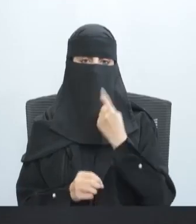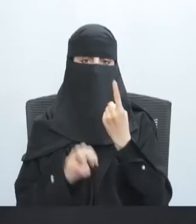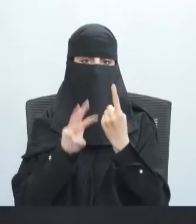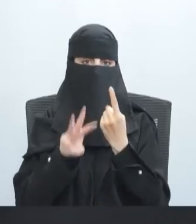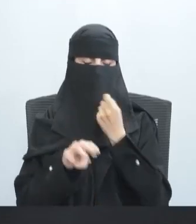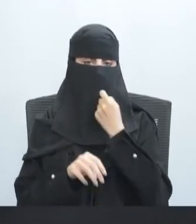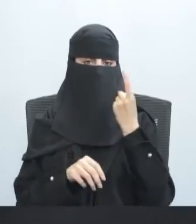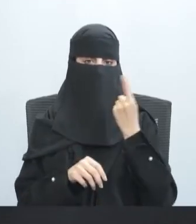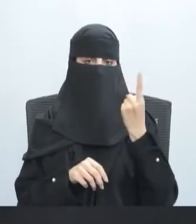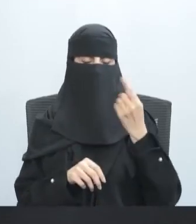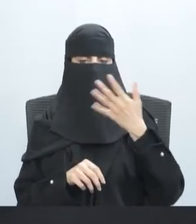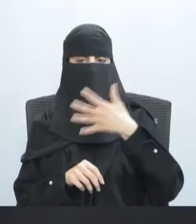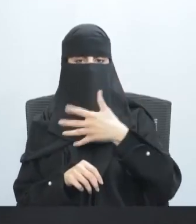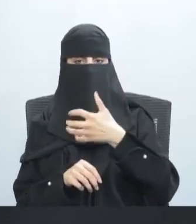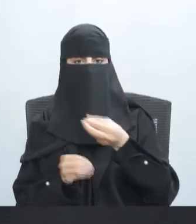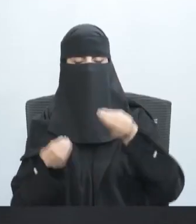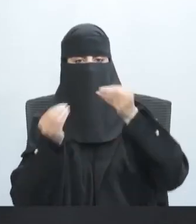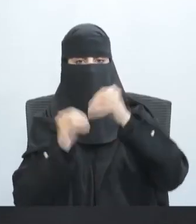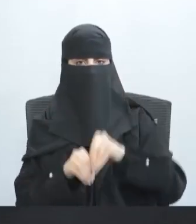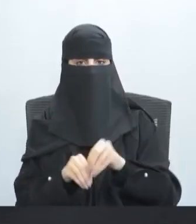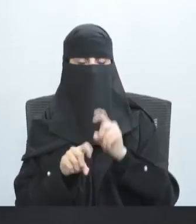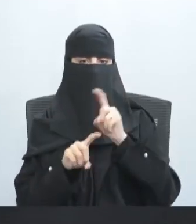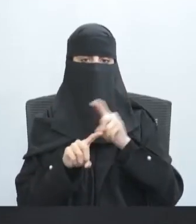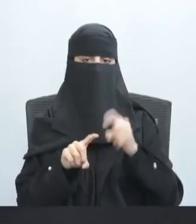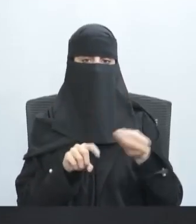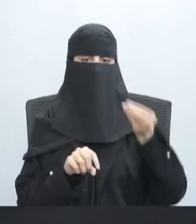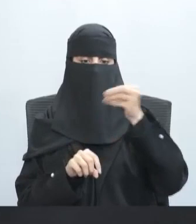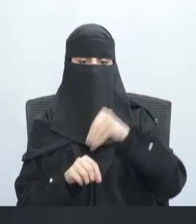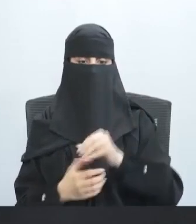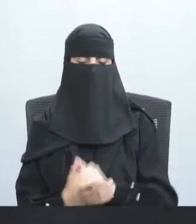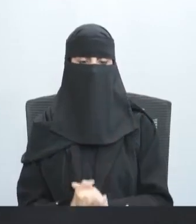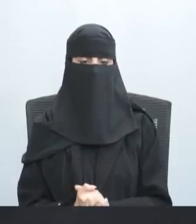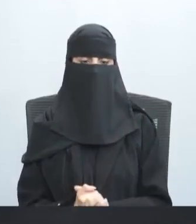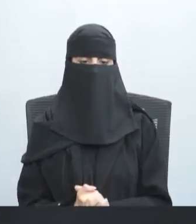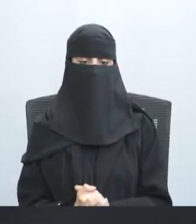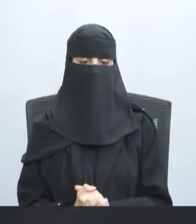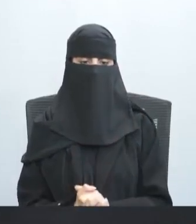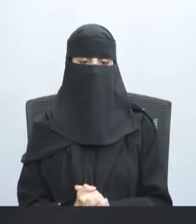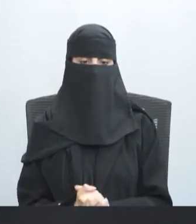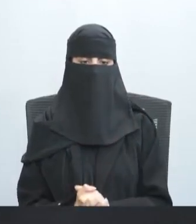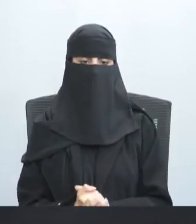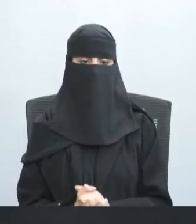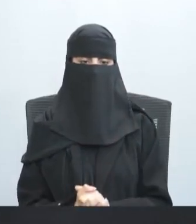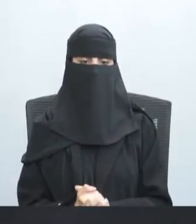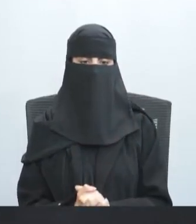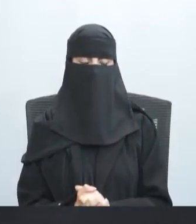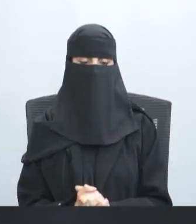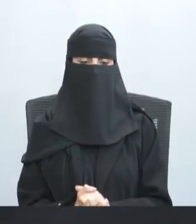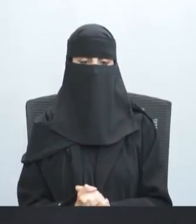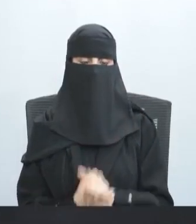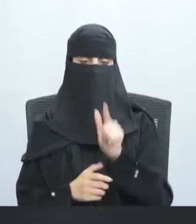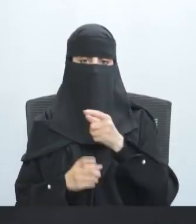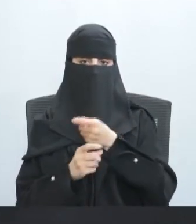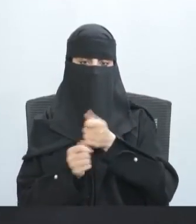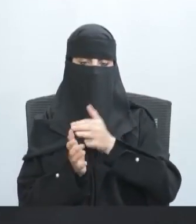الاولى 5% ستضاف الى ال000 وثم تستثمر ايضا اجمالي المبالغ مع الارباح في 5% وهكذا بالتاكيد